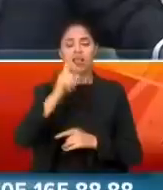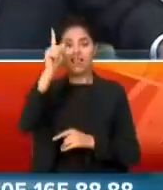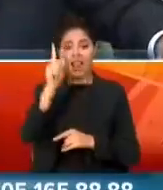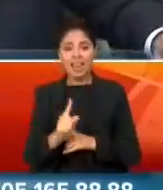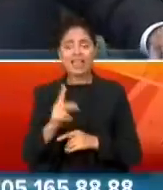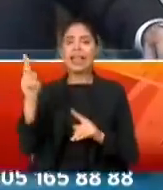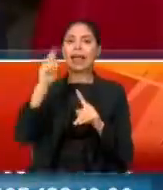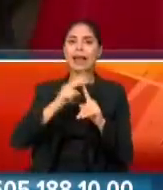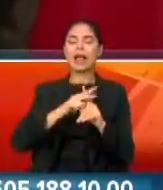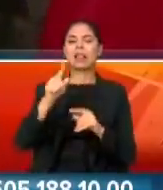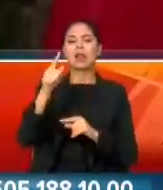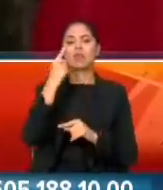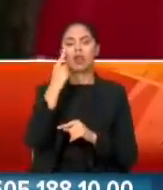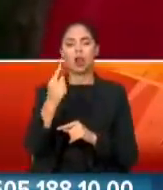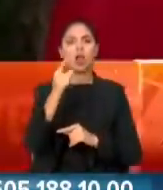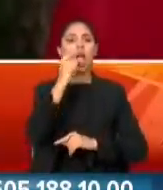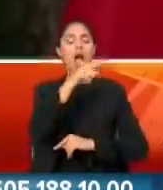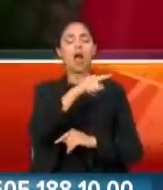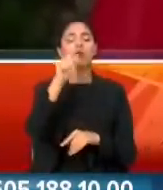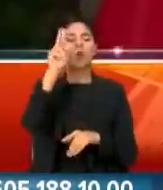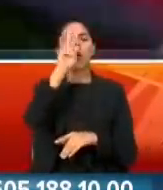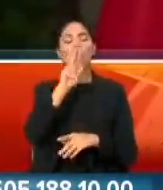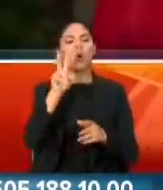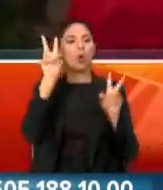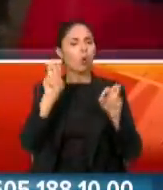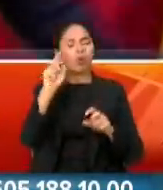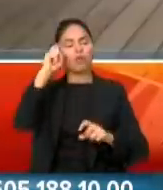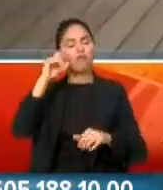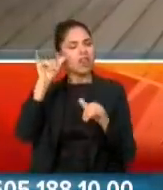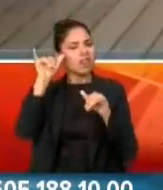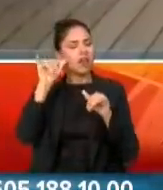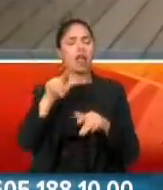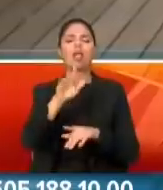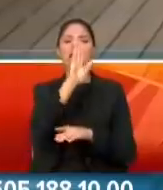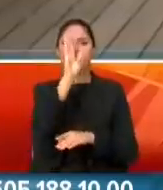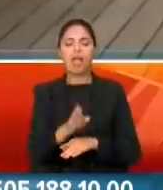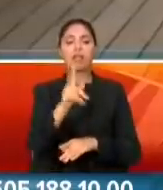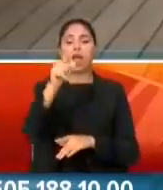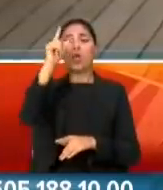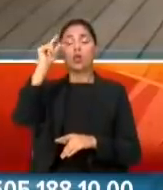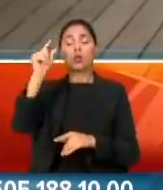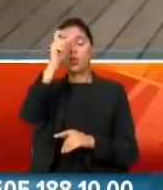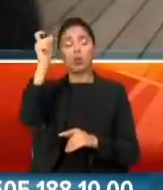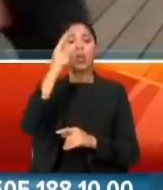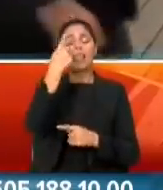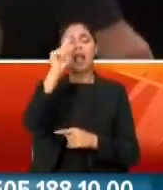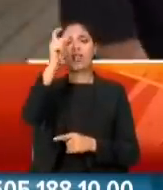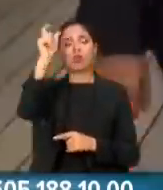katılımcılar noktasında yürüyor. Ankara'nın bu konuda tavrı net. Türkiye sadece Yunanistan'ın bulunduğu bir masa istiyor.